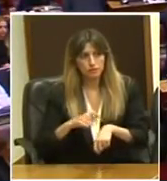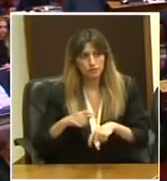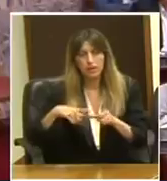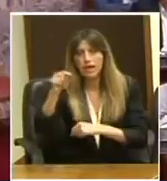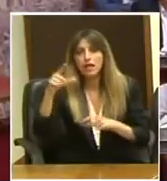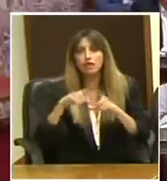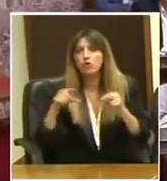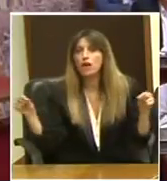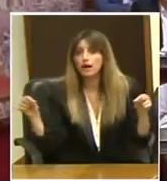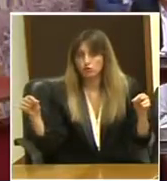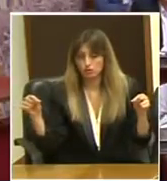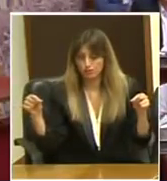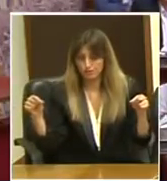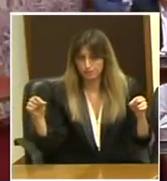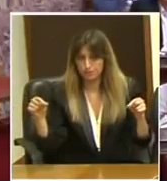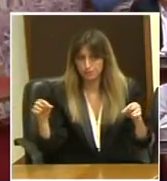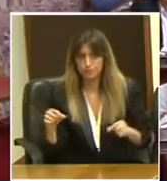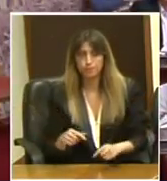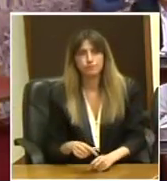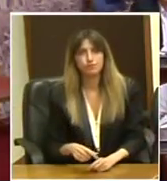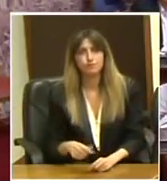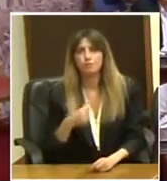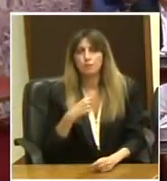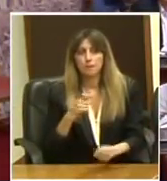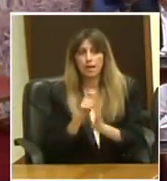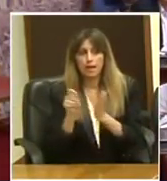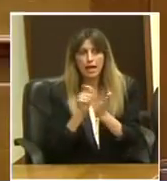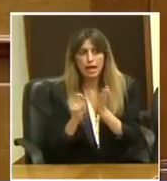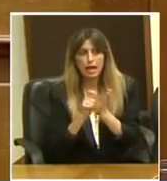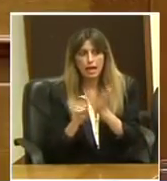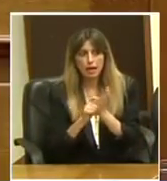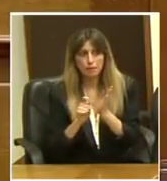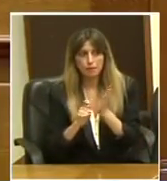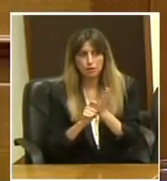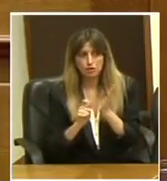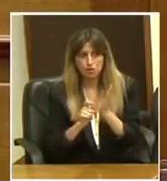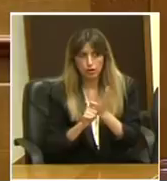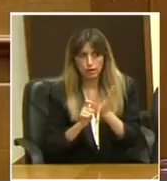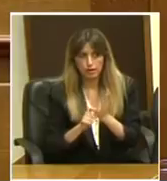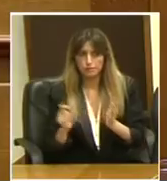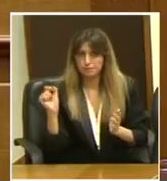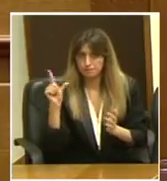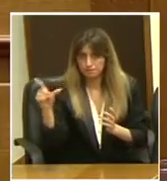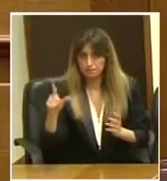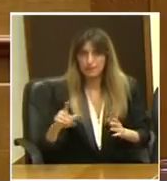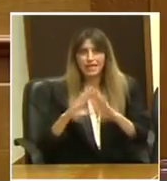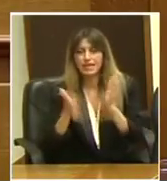Εδώ έχω μια επιστολή προς τον κύριο Στόλτεμπεργκ, που την έστειλα προχθές.